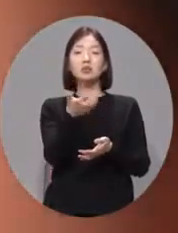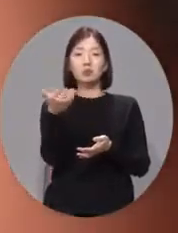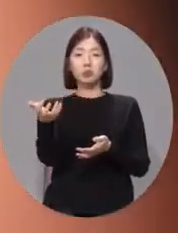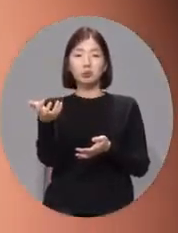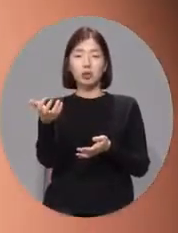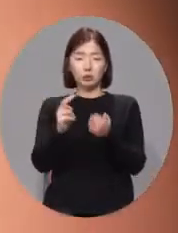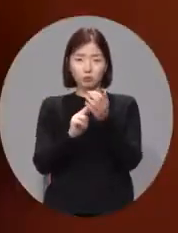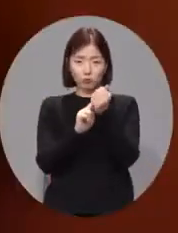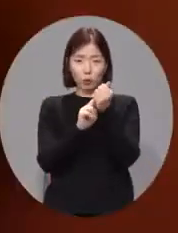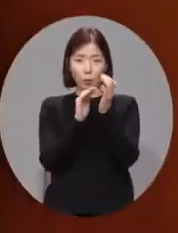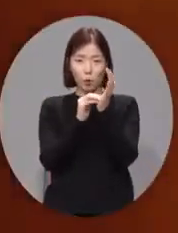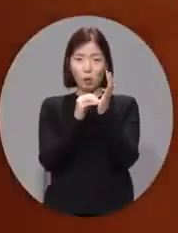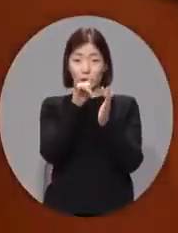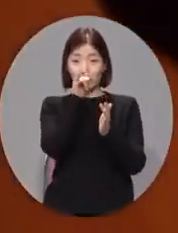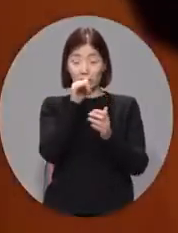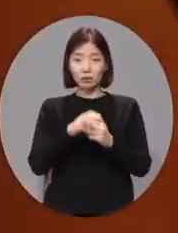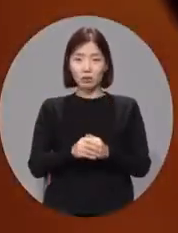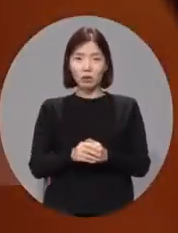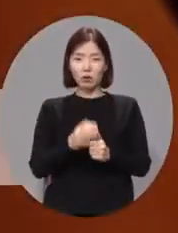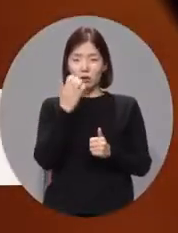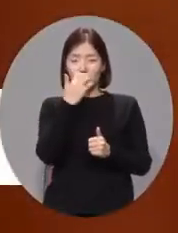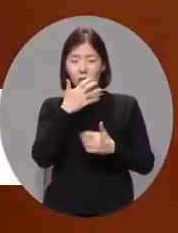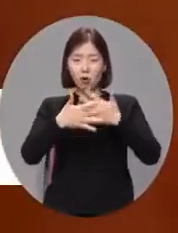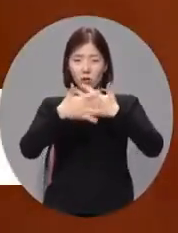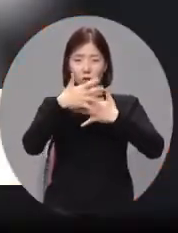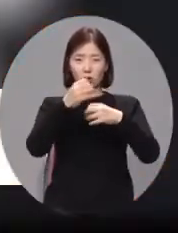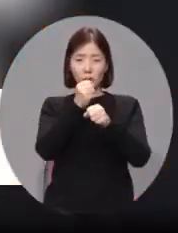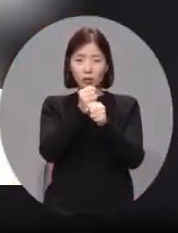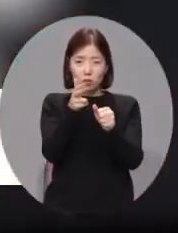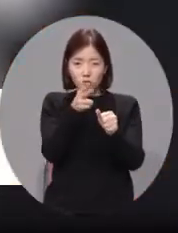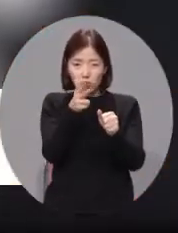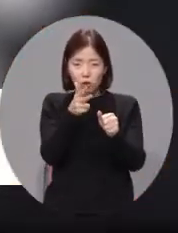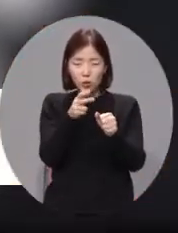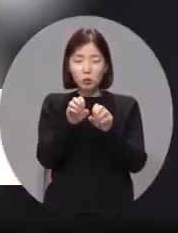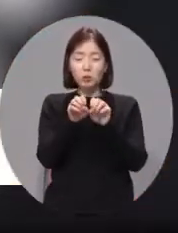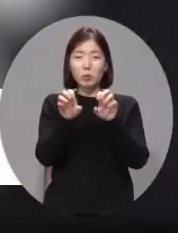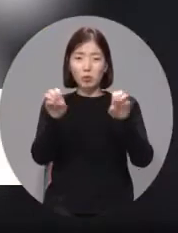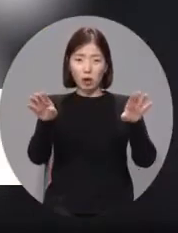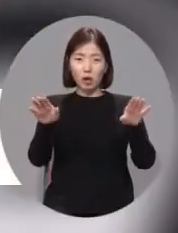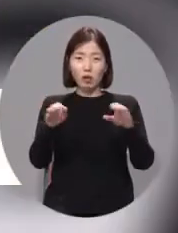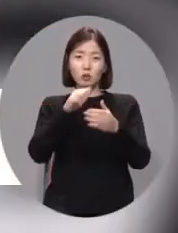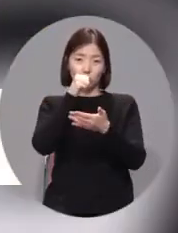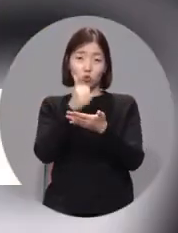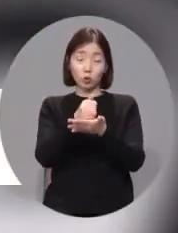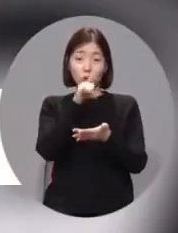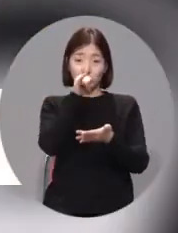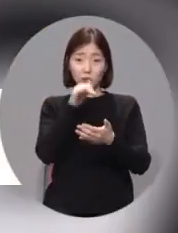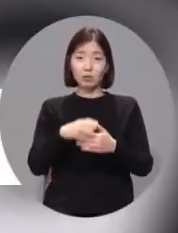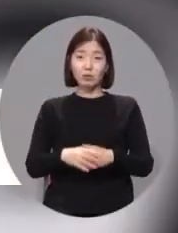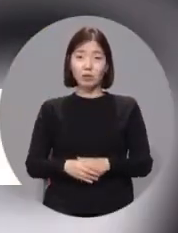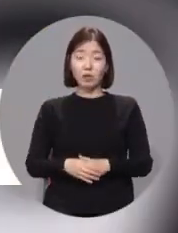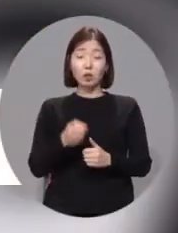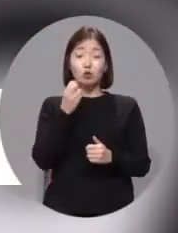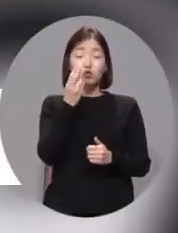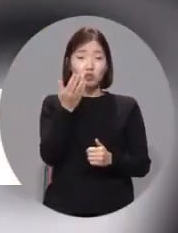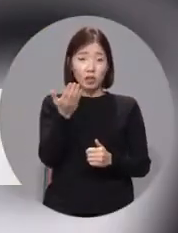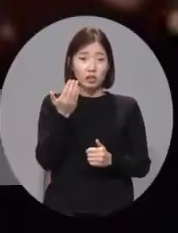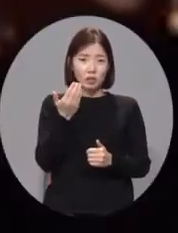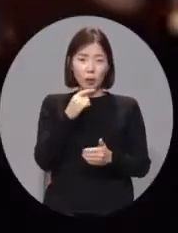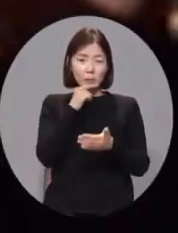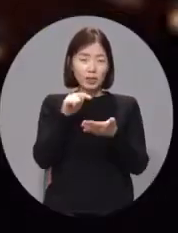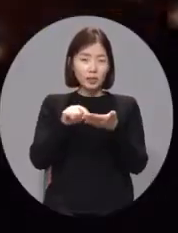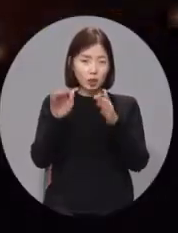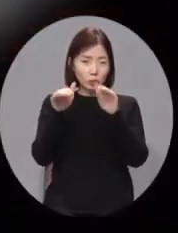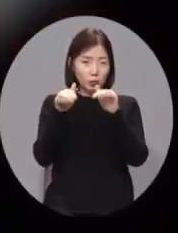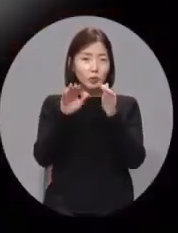것으로 드러났습니다. 이들은 성착취물을 촬영하고 유포한 혐의까지 받고 있습니다. 두 달 전 피해자를